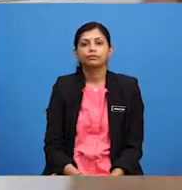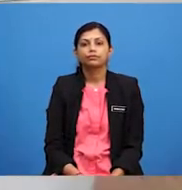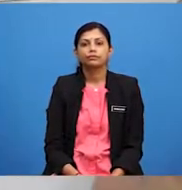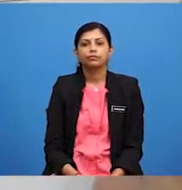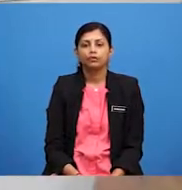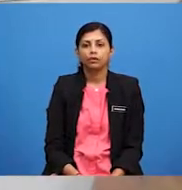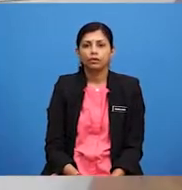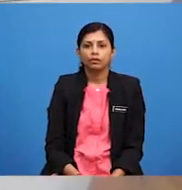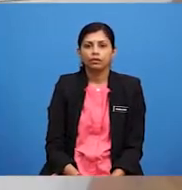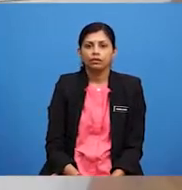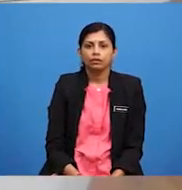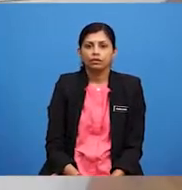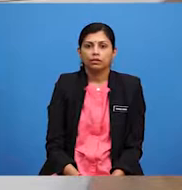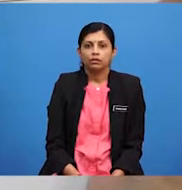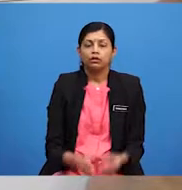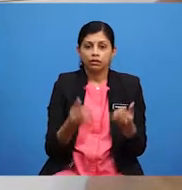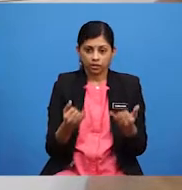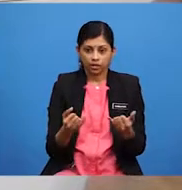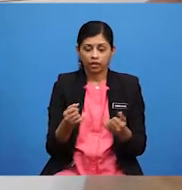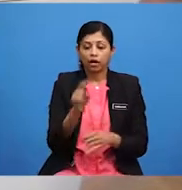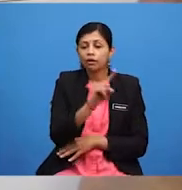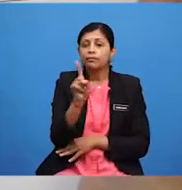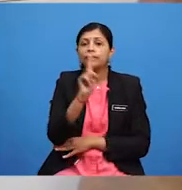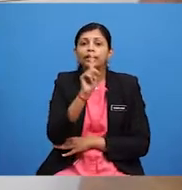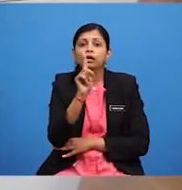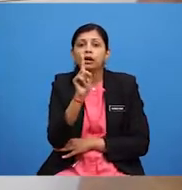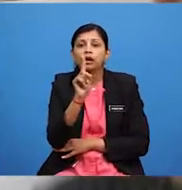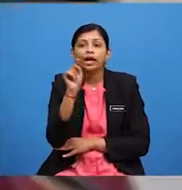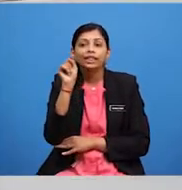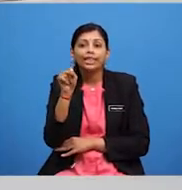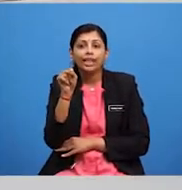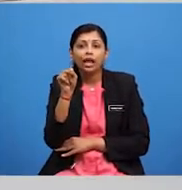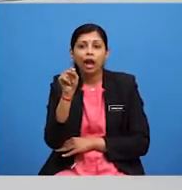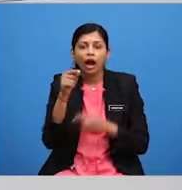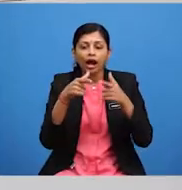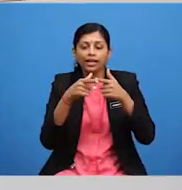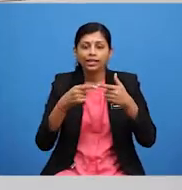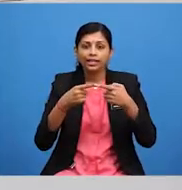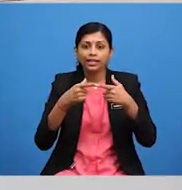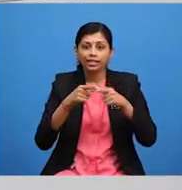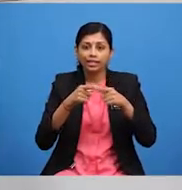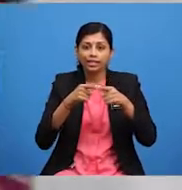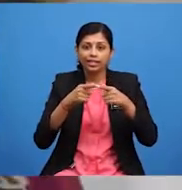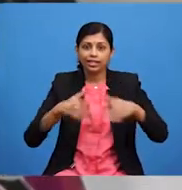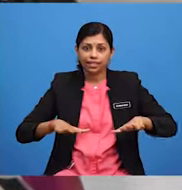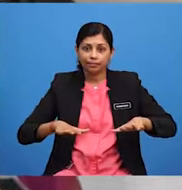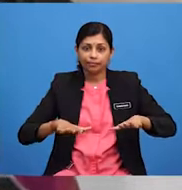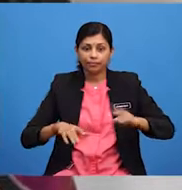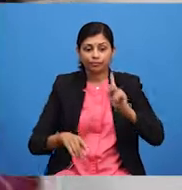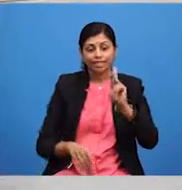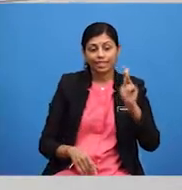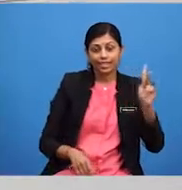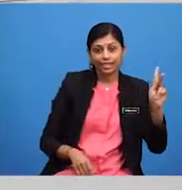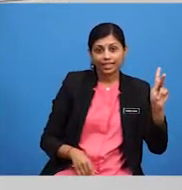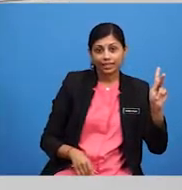Seterusnya, murid-murid tentukan titik lenyap di sebelah kiri atas garis ufuk dan melabelkan titik